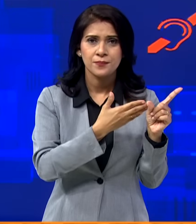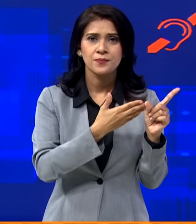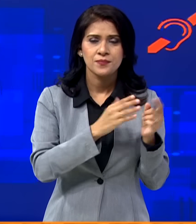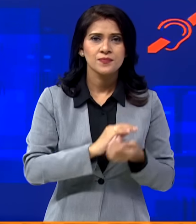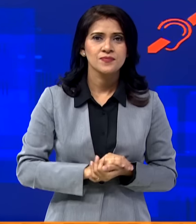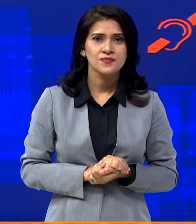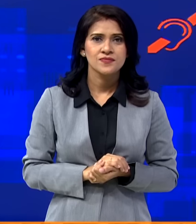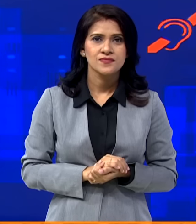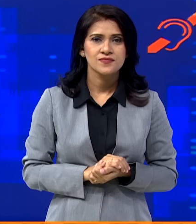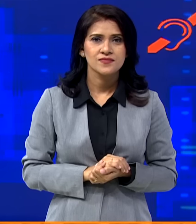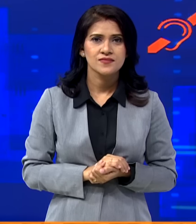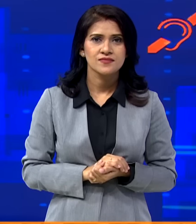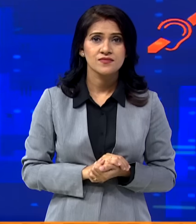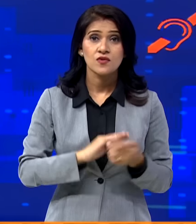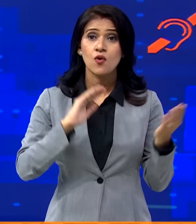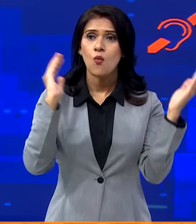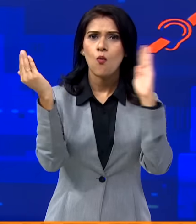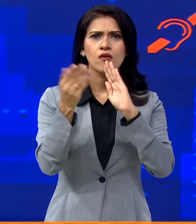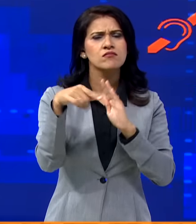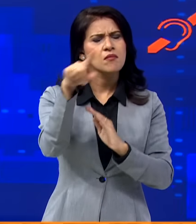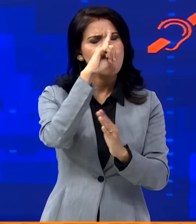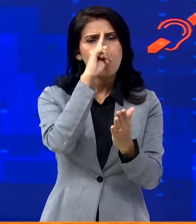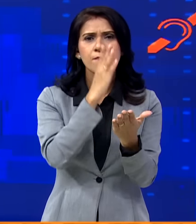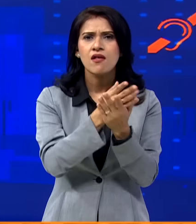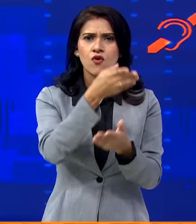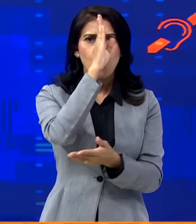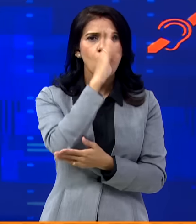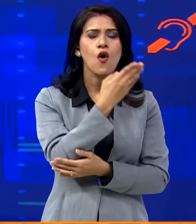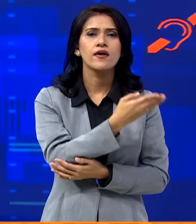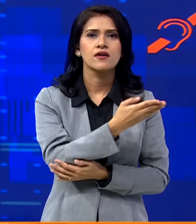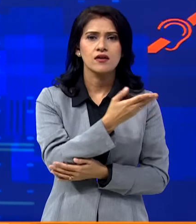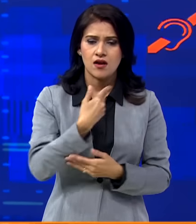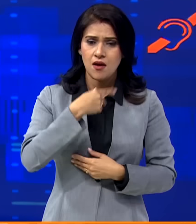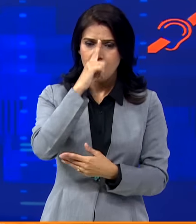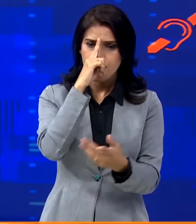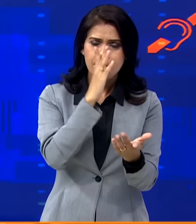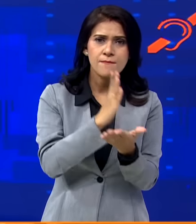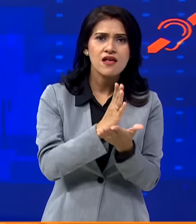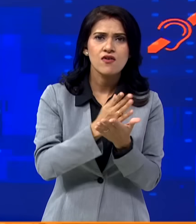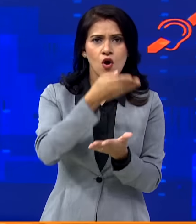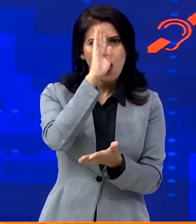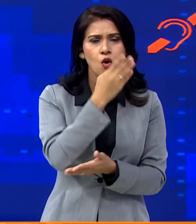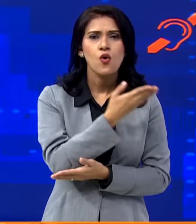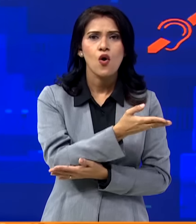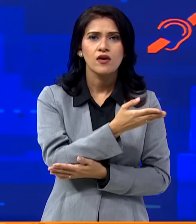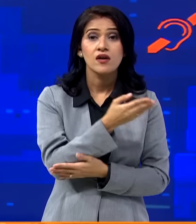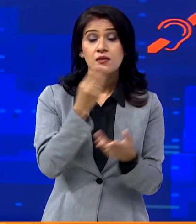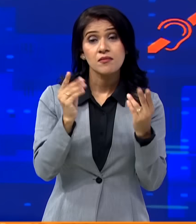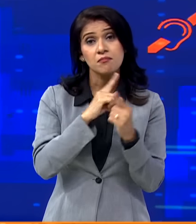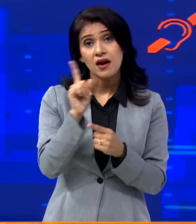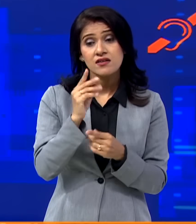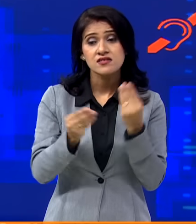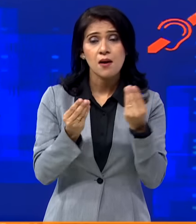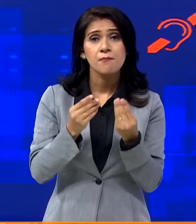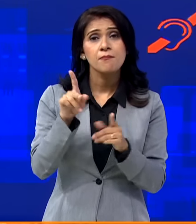राम दुनिया उन्हें भगवान मानती है हम उन्हें भगवान मानते हैं लेकिन कुछ लोग उनके अस्तित्व को नकारते